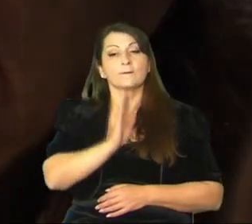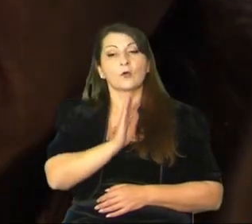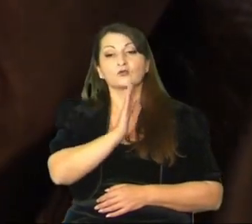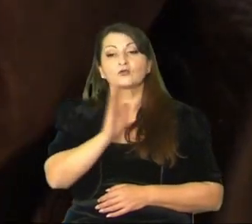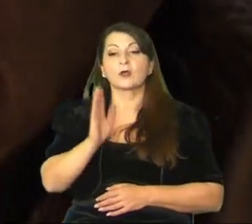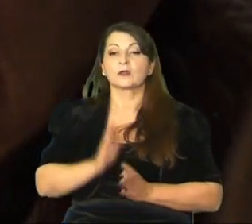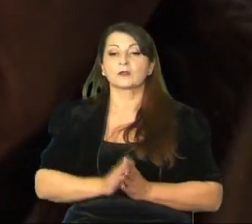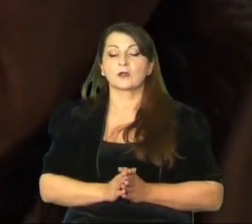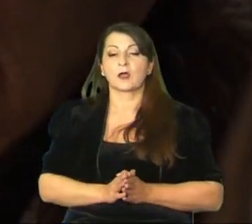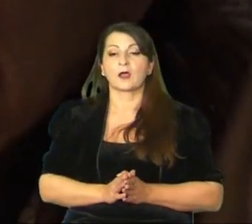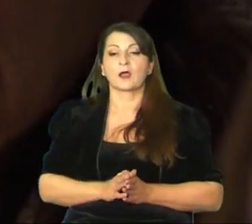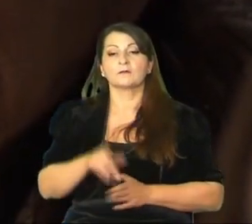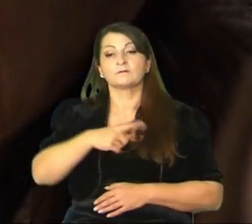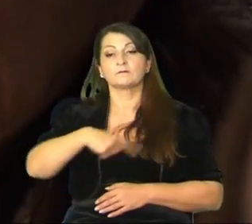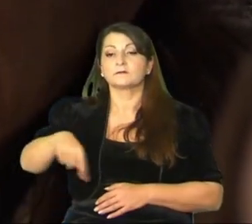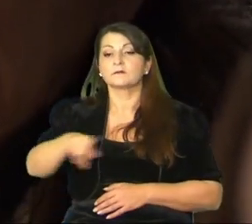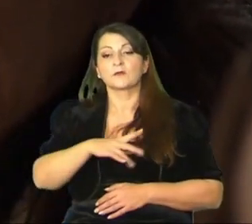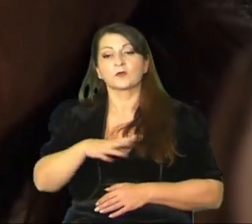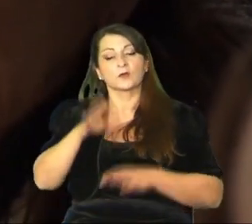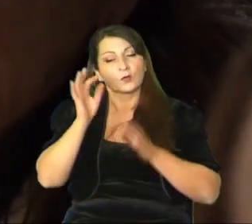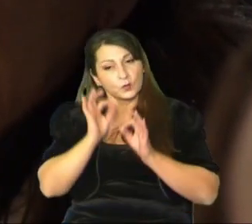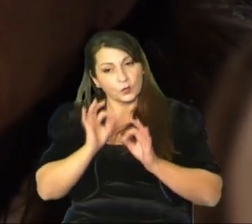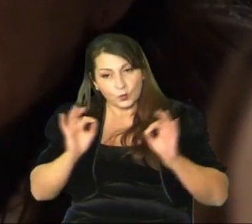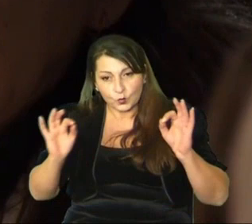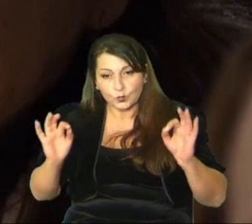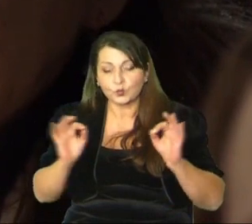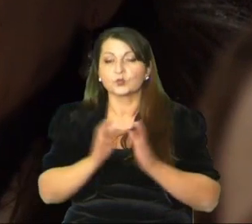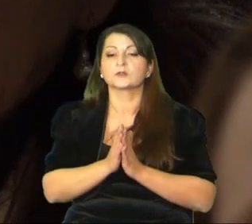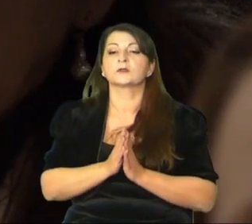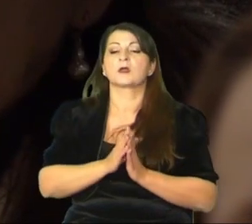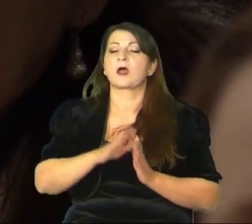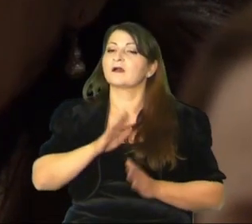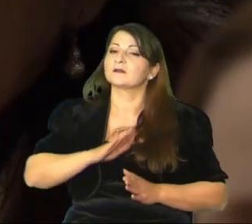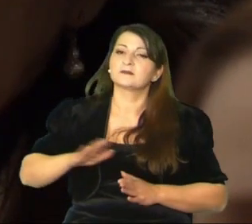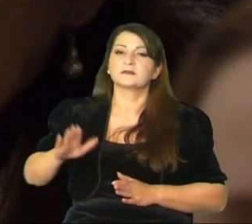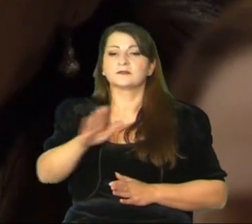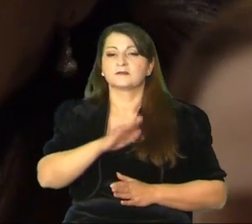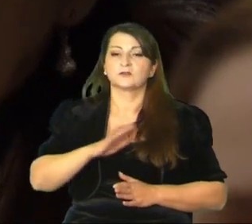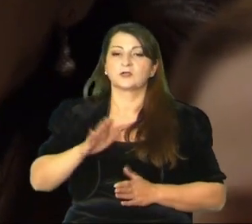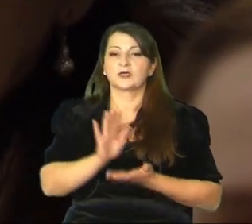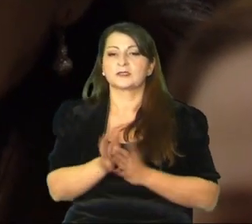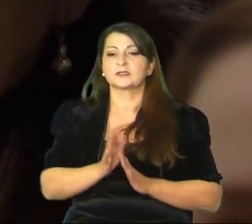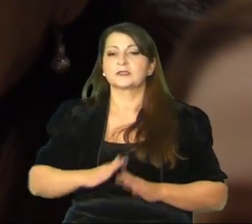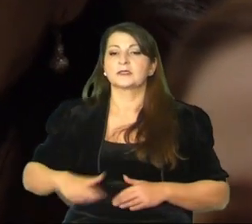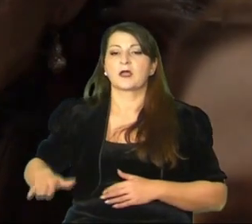a nech si ho ctia všetky končiny zeme.